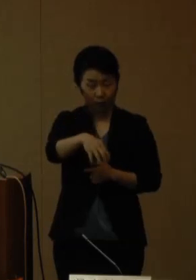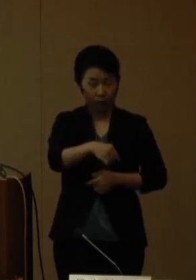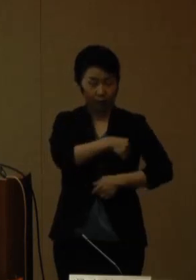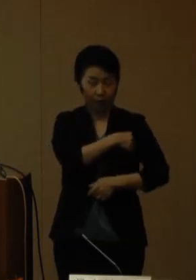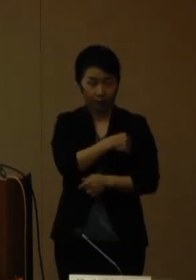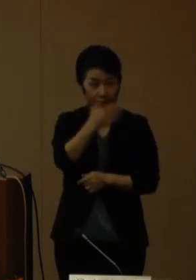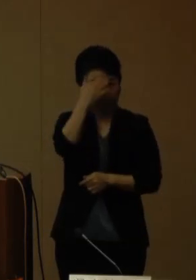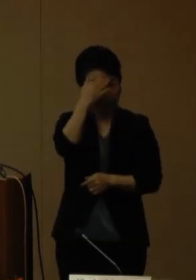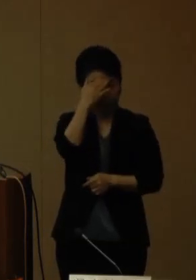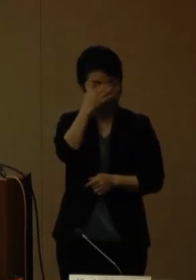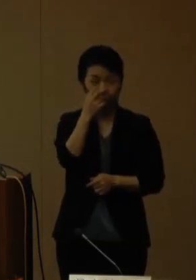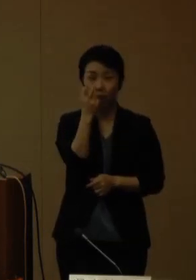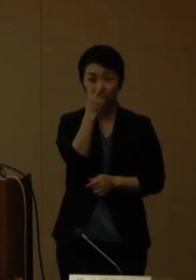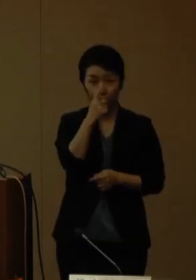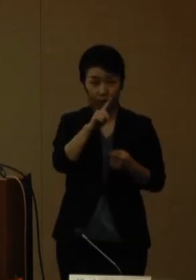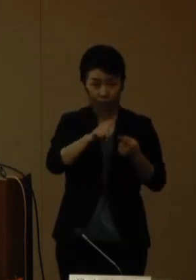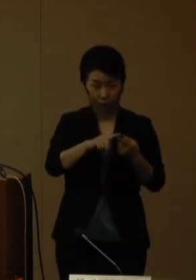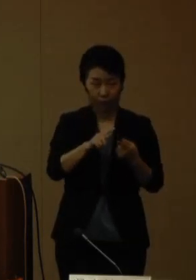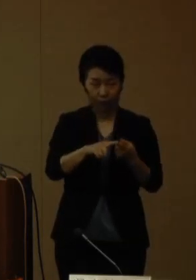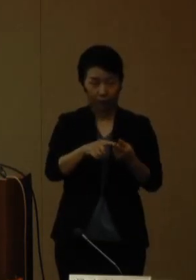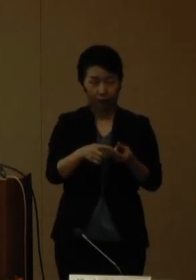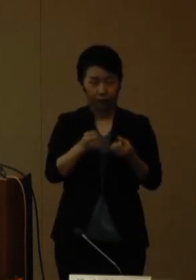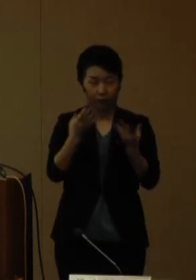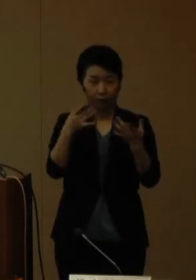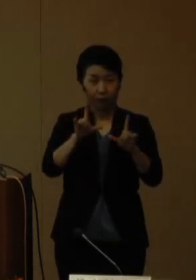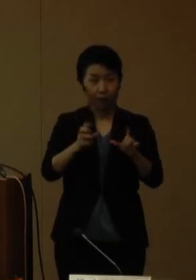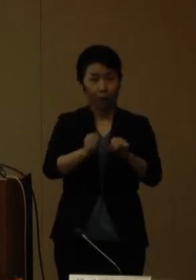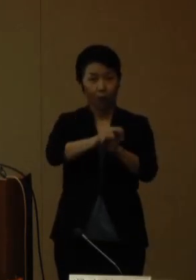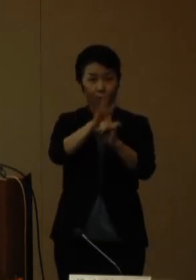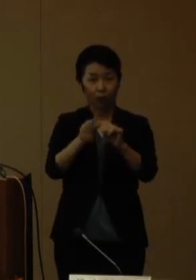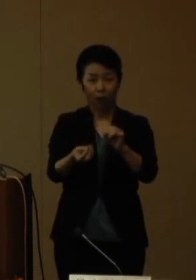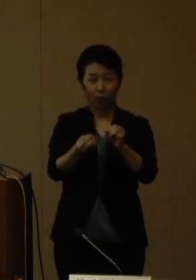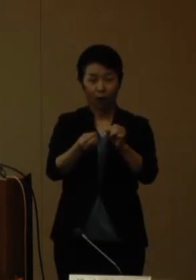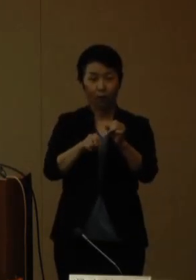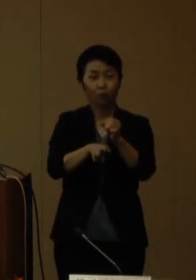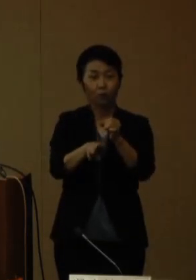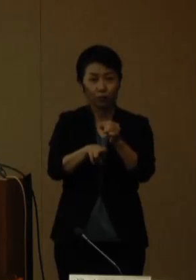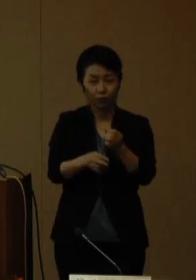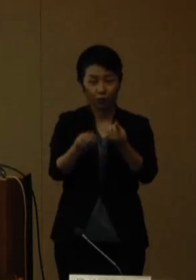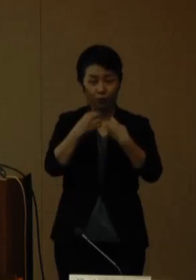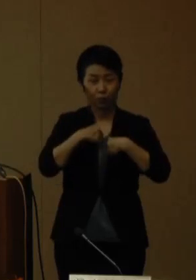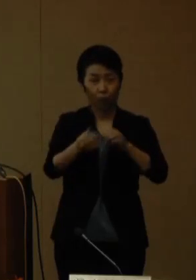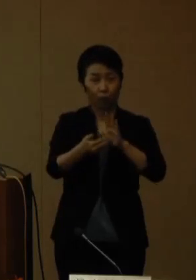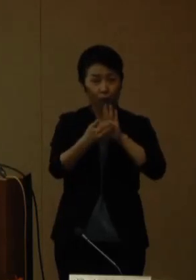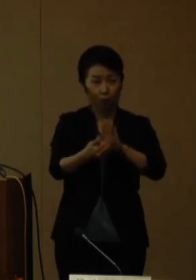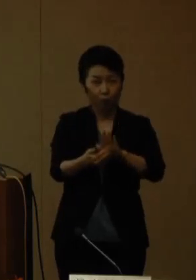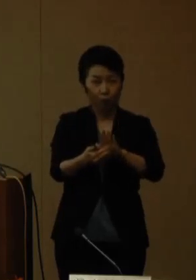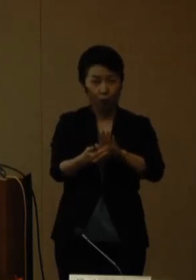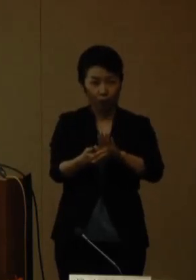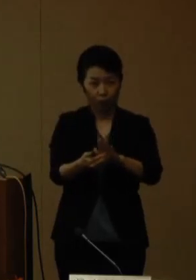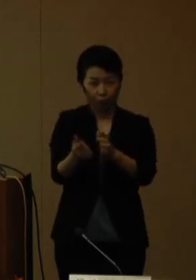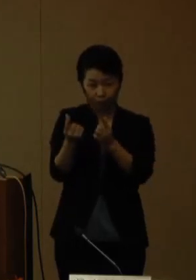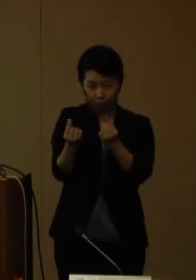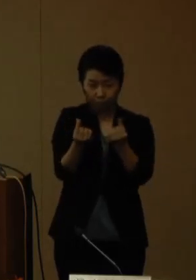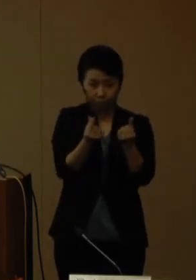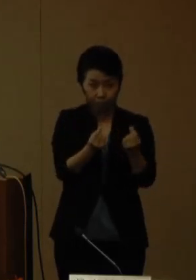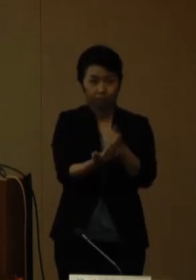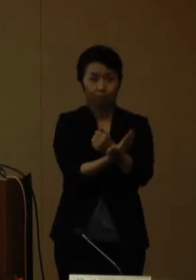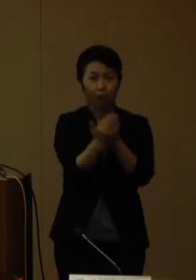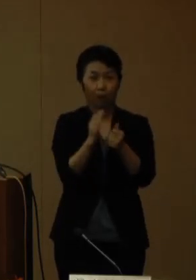める新型コロナウイルス感染症予防対策ガイドラインを遵守いただきますようよろしくお願いいたします